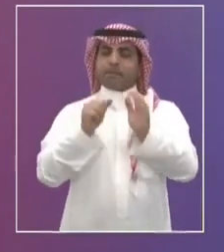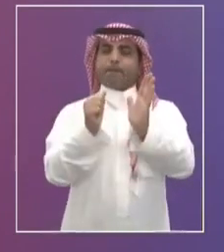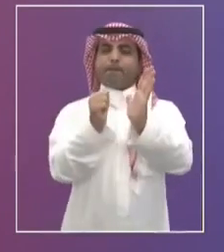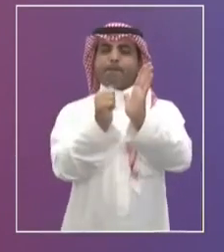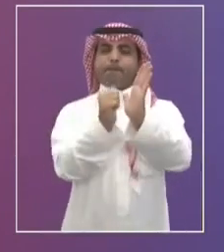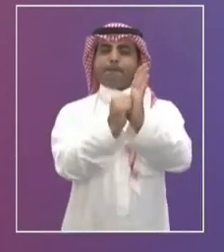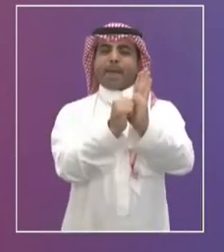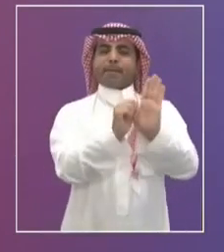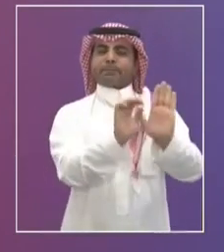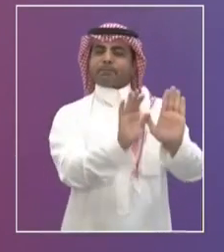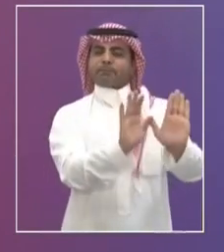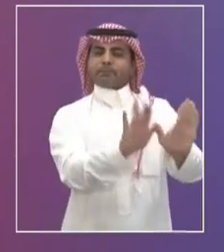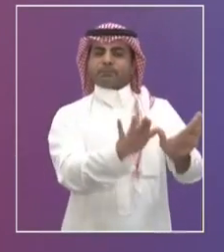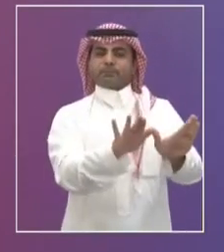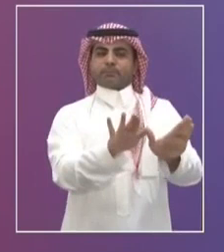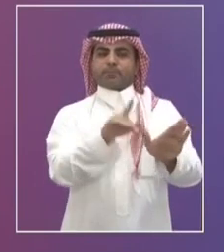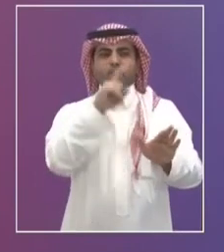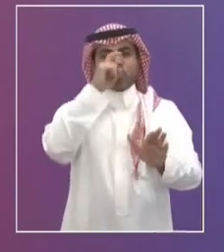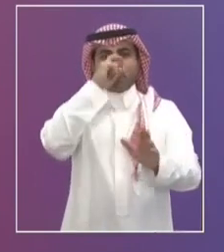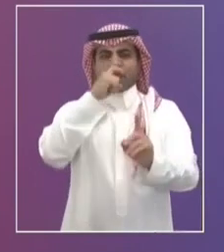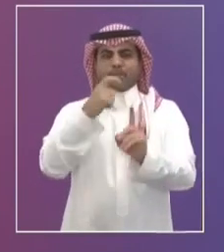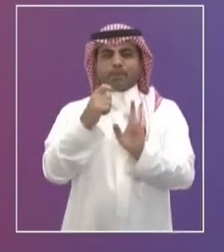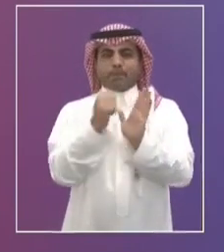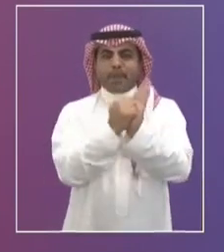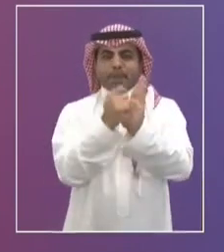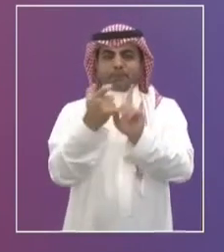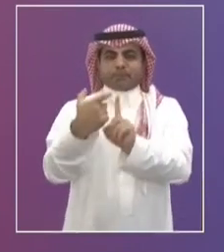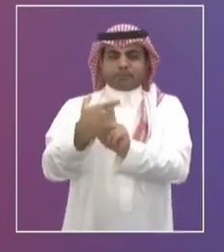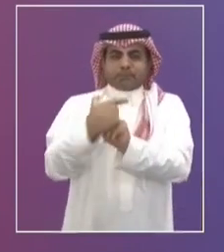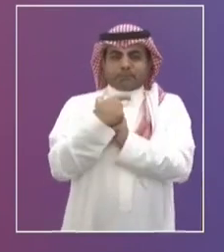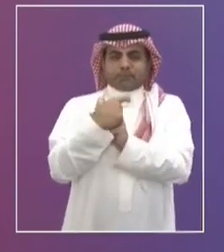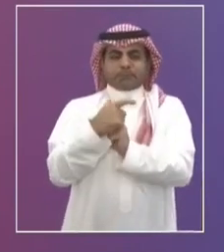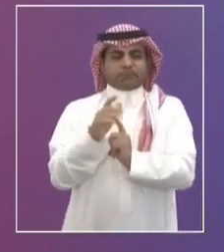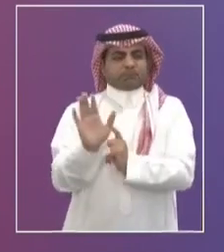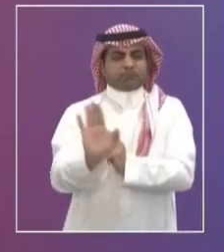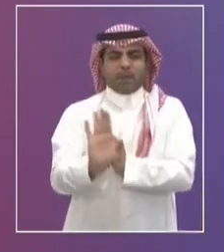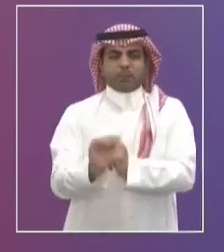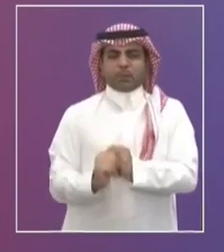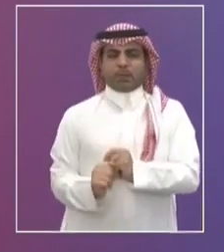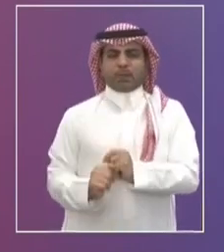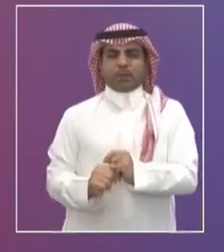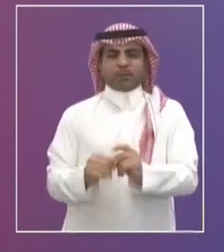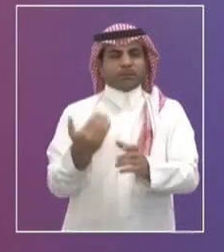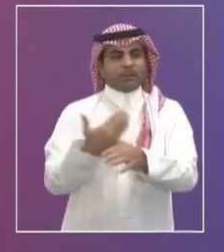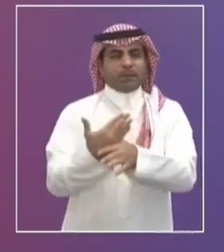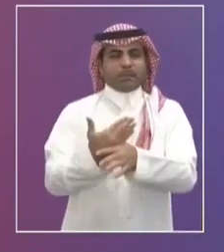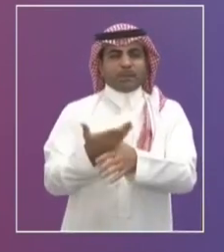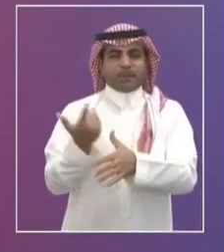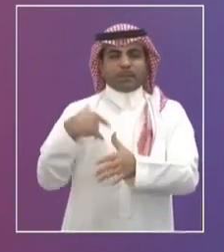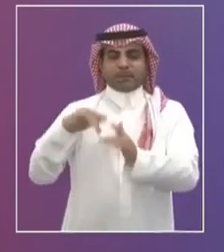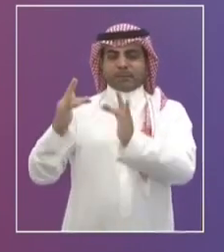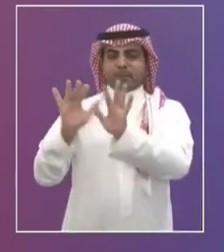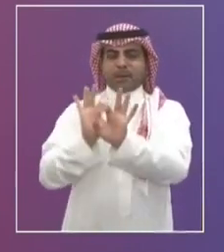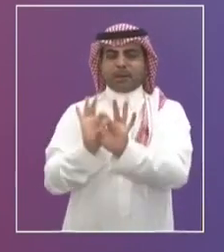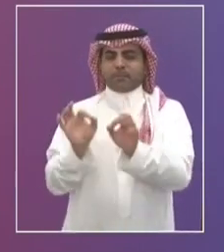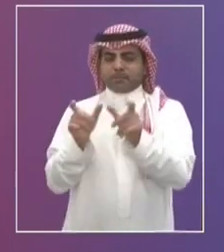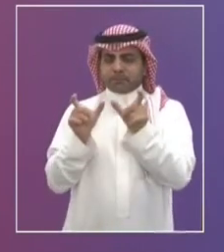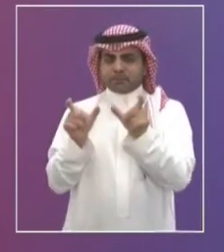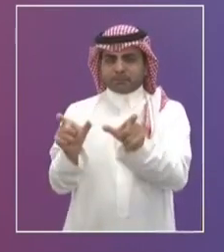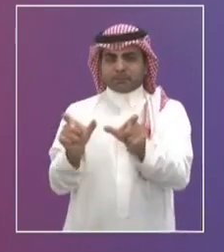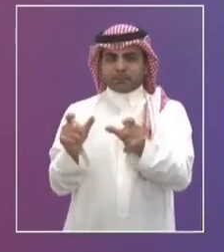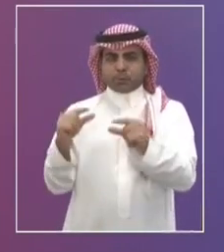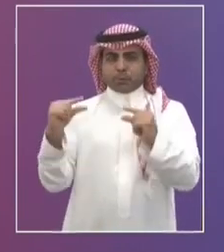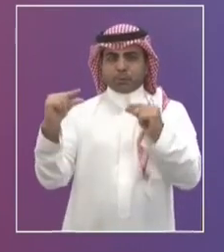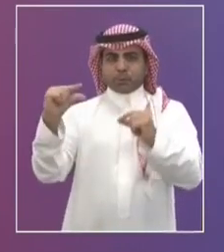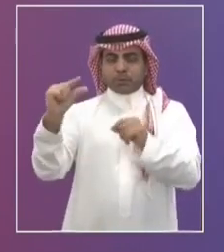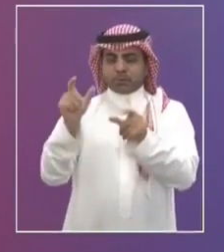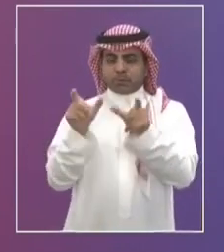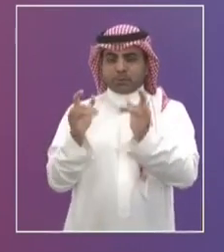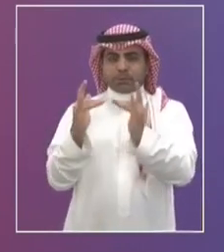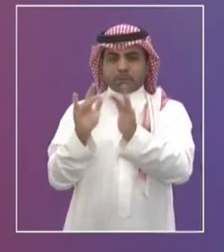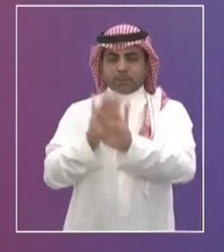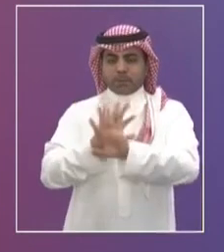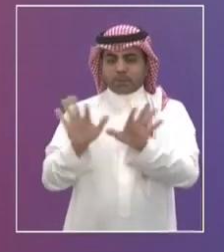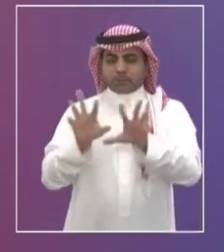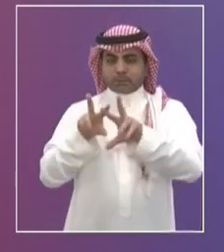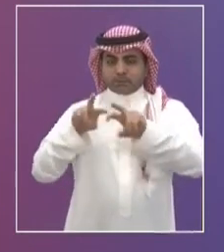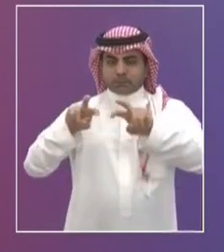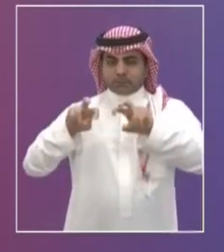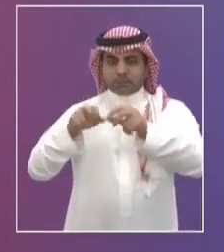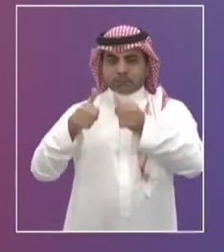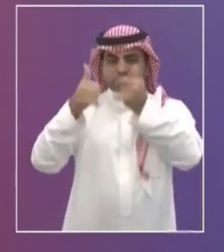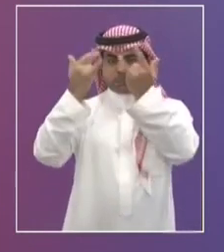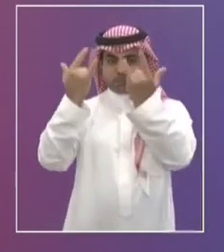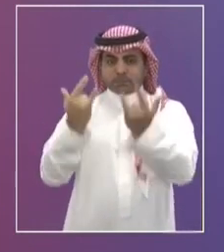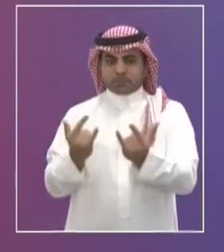مراعاة واعتبار هل تعرض إلى أي مخاطر لا قدر الله أدت إلى أن يكون حالة اشتباه بأن انتقلت له العدوى من